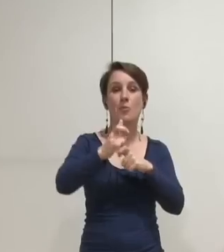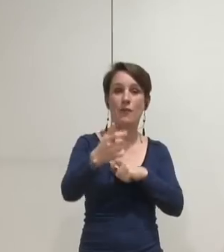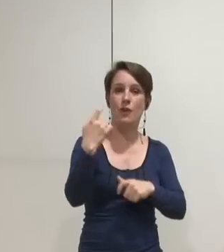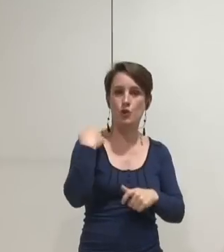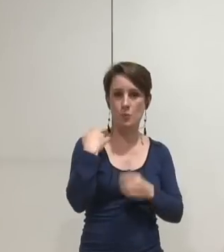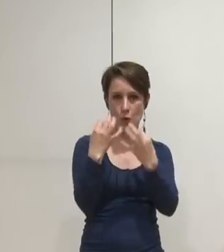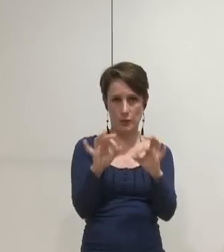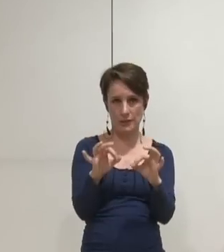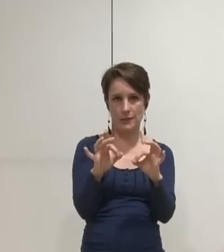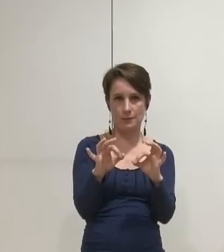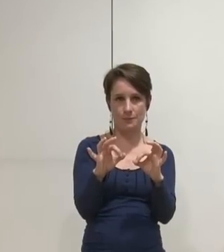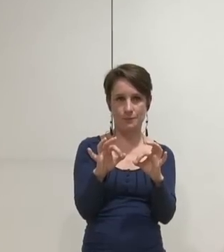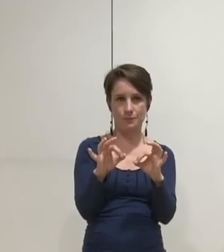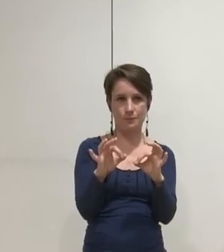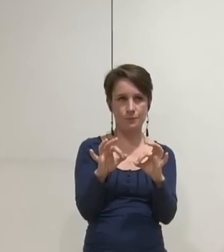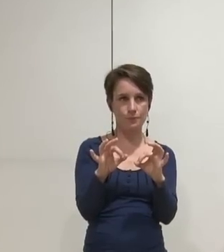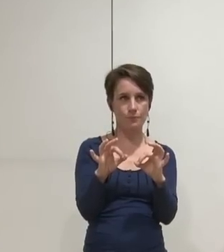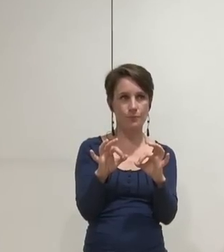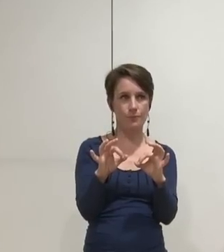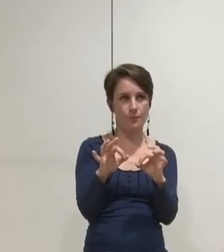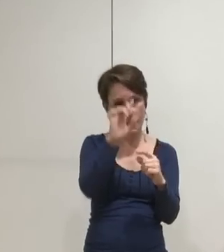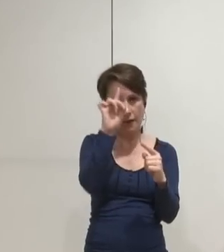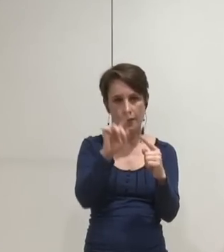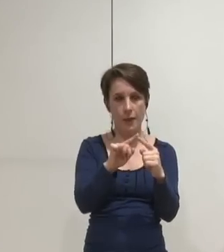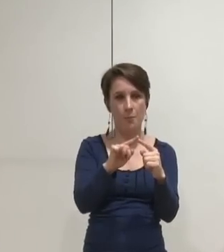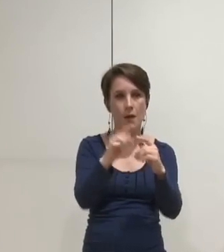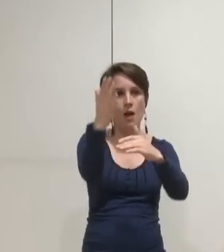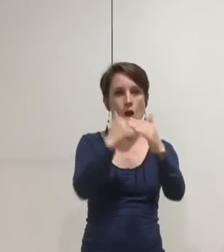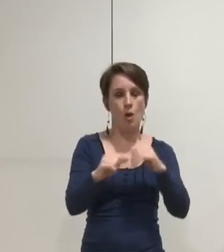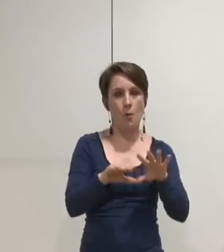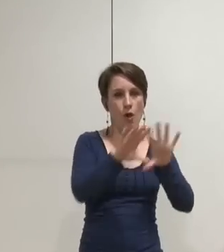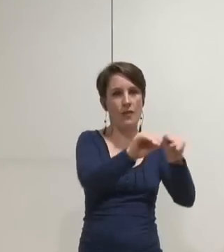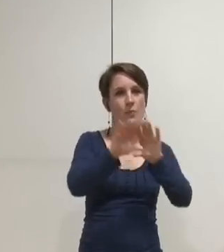déplacement d'administration madame